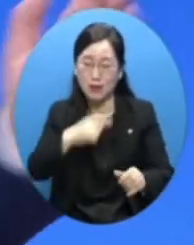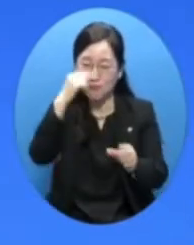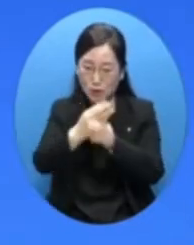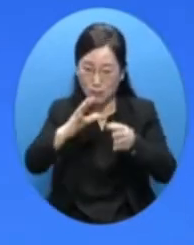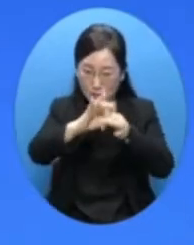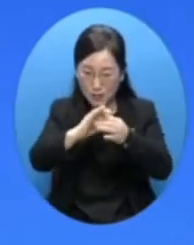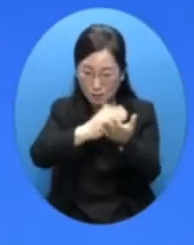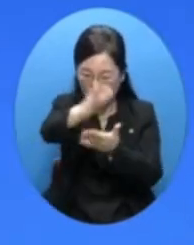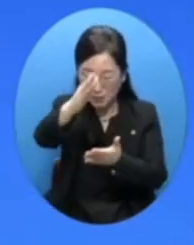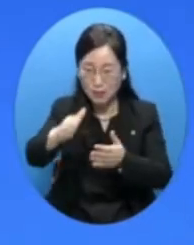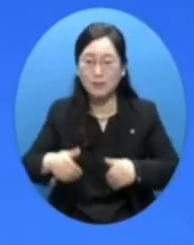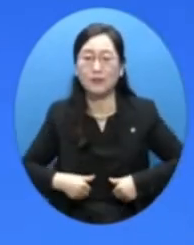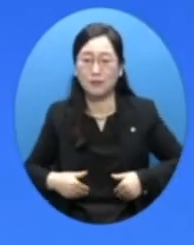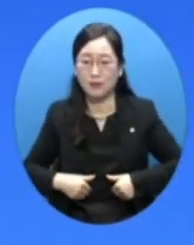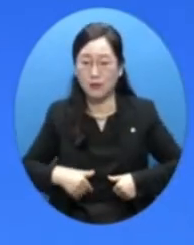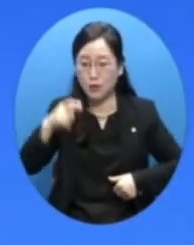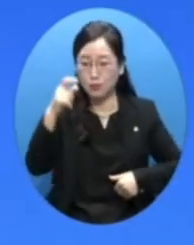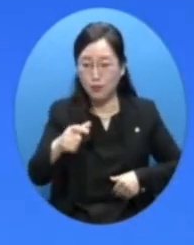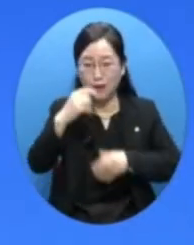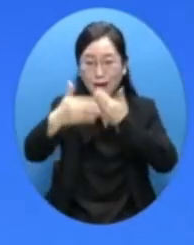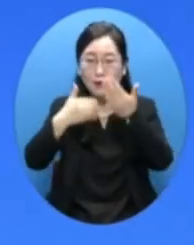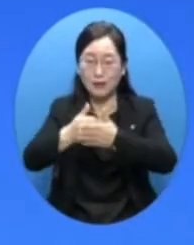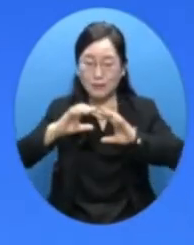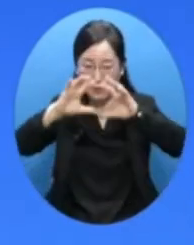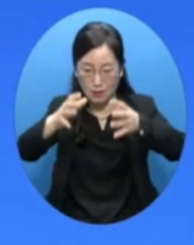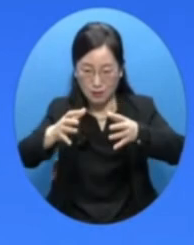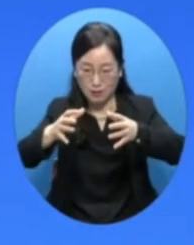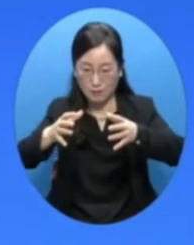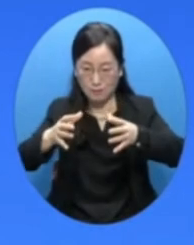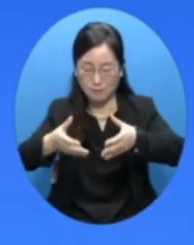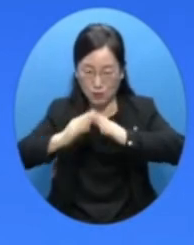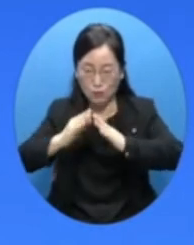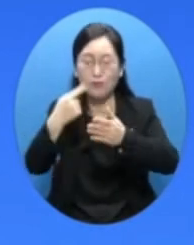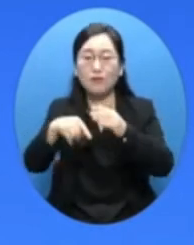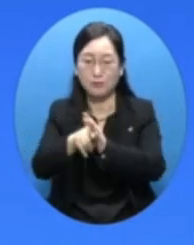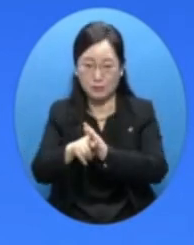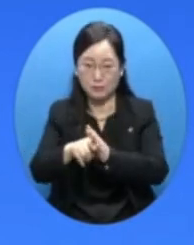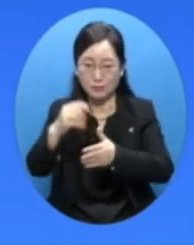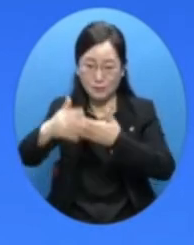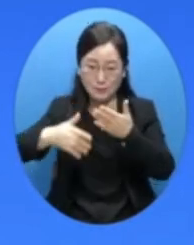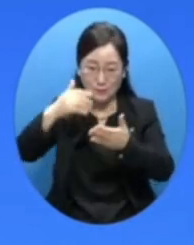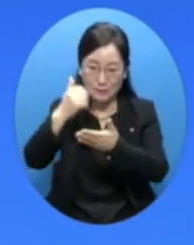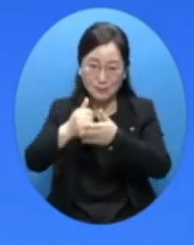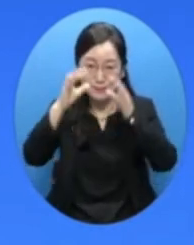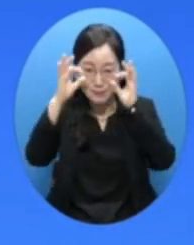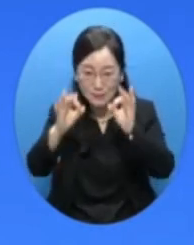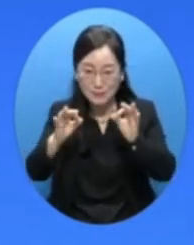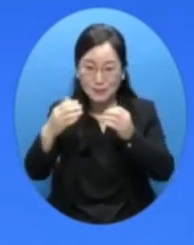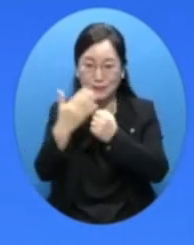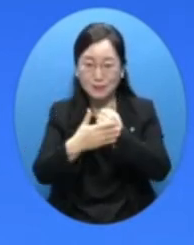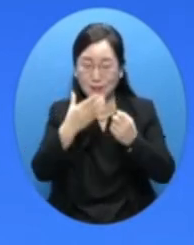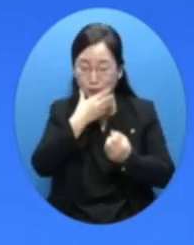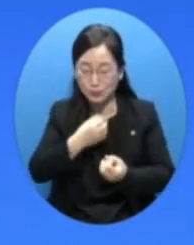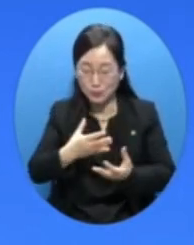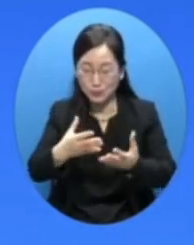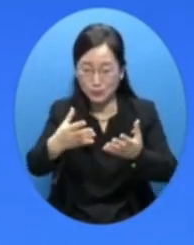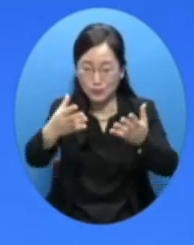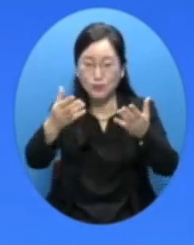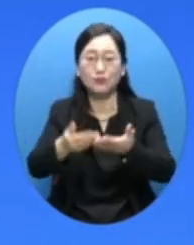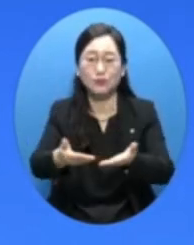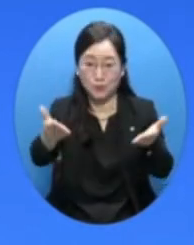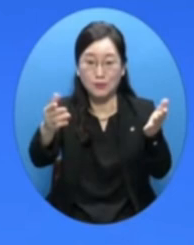되는 것입니다. 이 땅의 국권은 하나님의 나라가 서야 되는 것입니다. 하나님의 나라 설 때 하나님께서 우리에게 놀라운 은혜와 축복을 허락해 주실